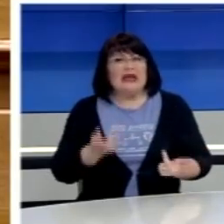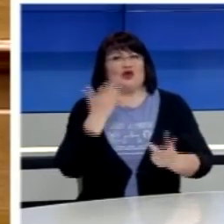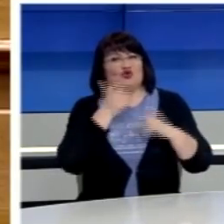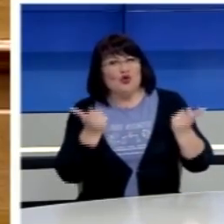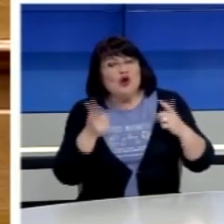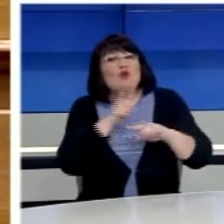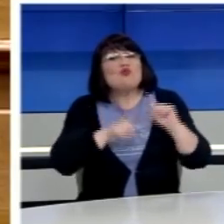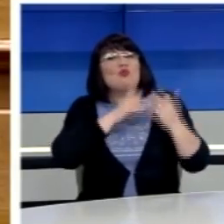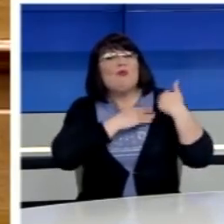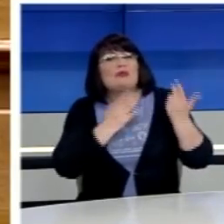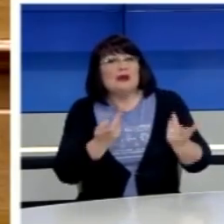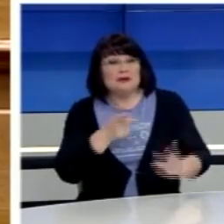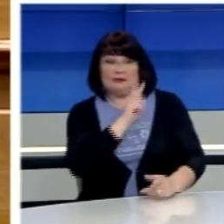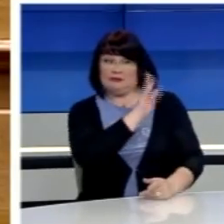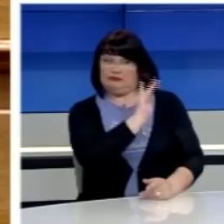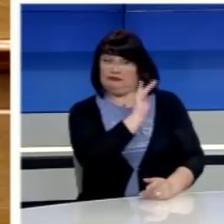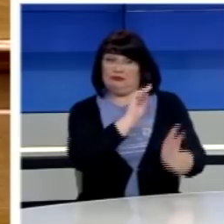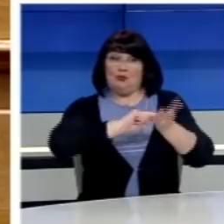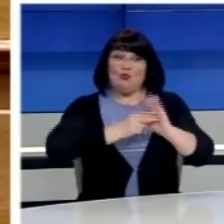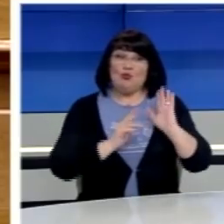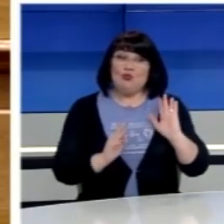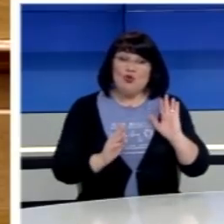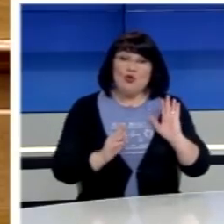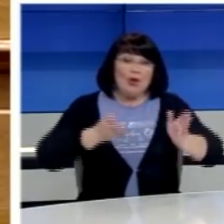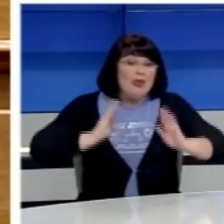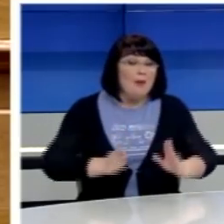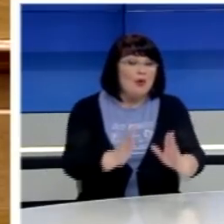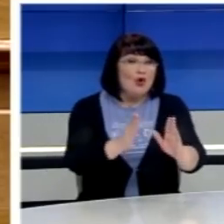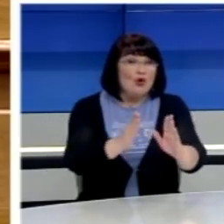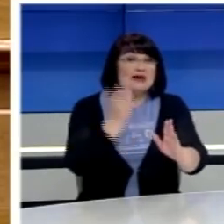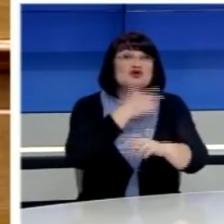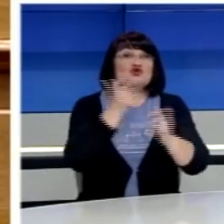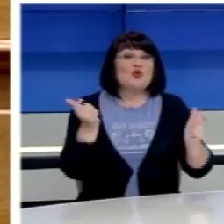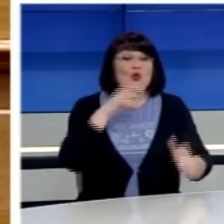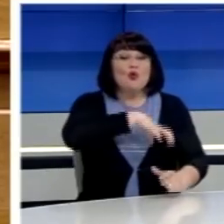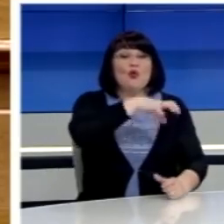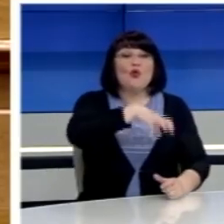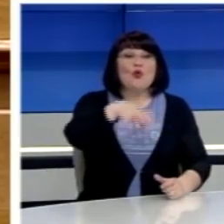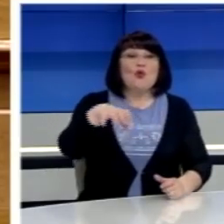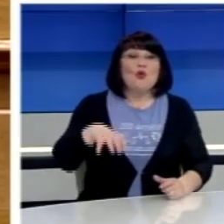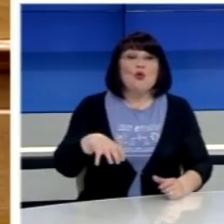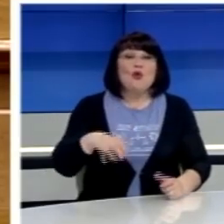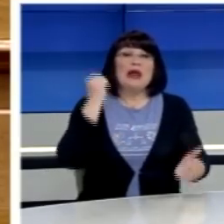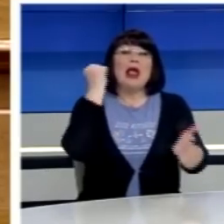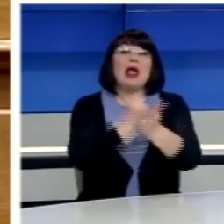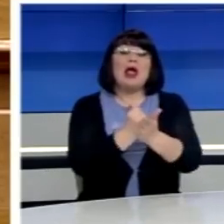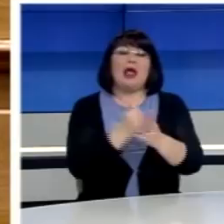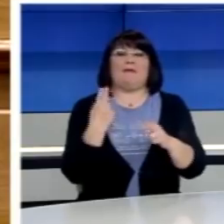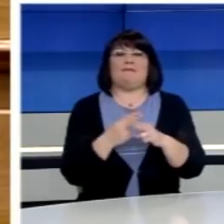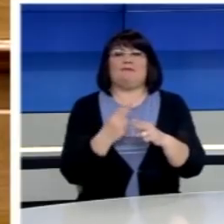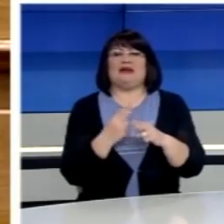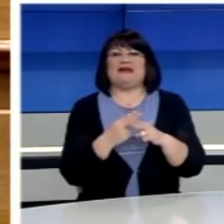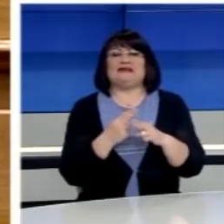Προσέξτε, γιατί θα οδηγήσετε σε μια κατάσταση που τα σχολεία θα είναι και με τη βούλα πλέον του